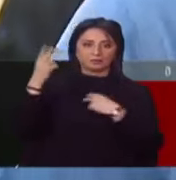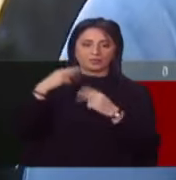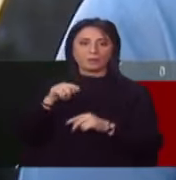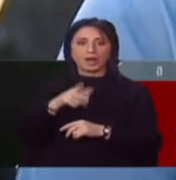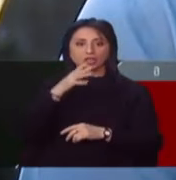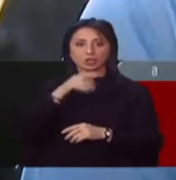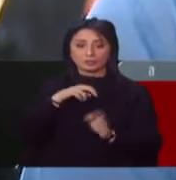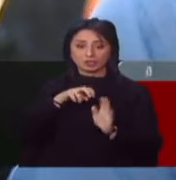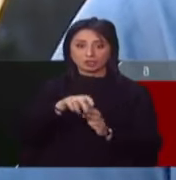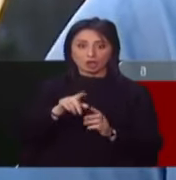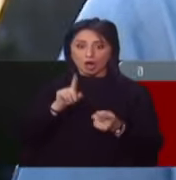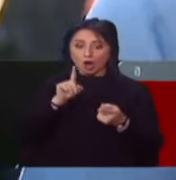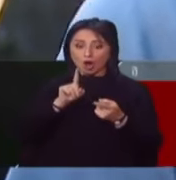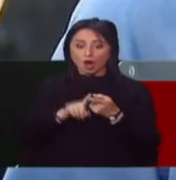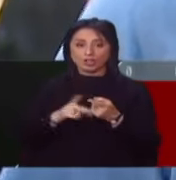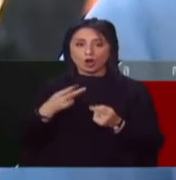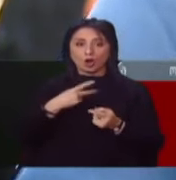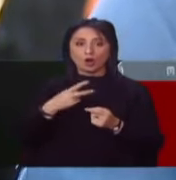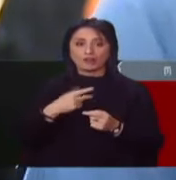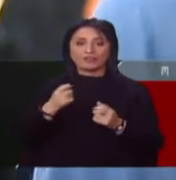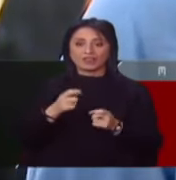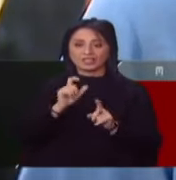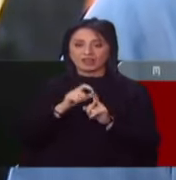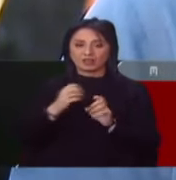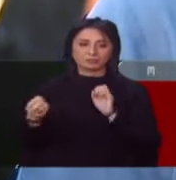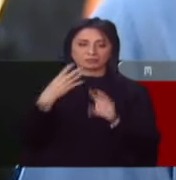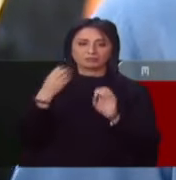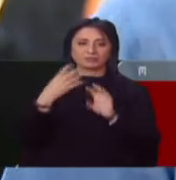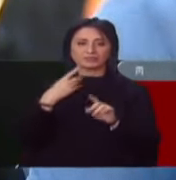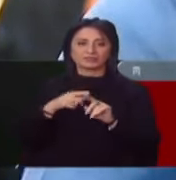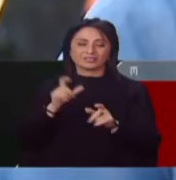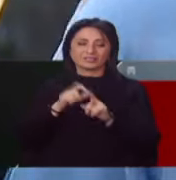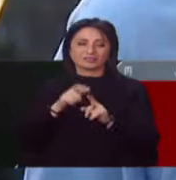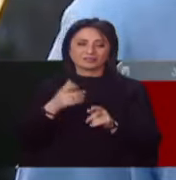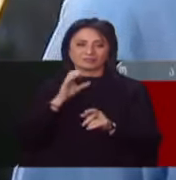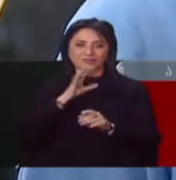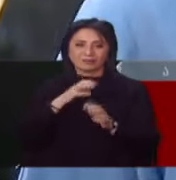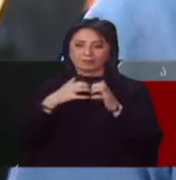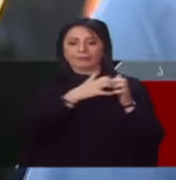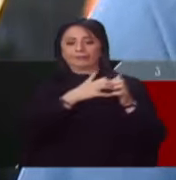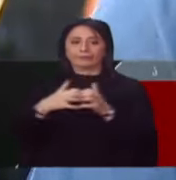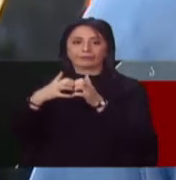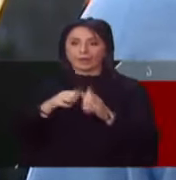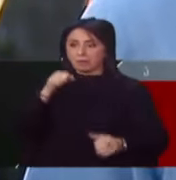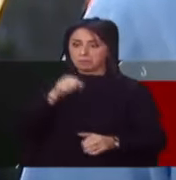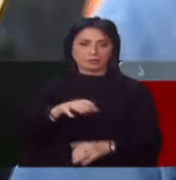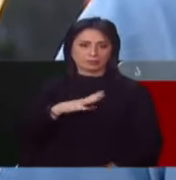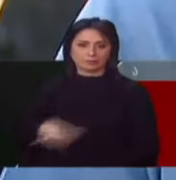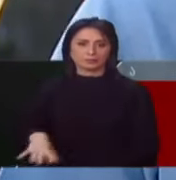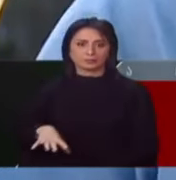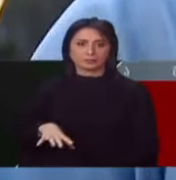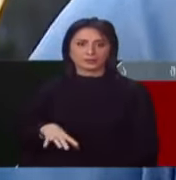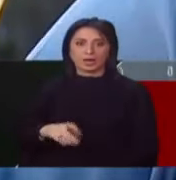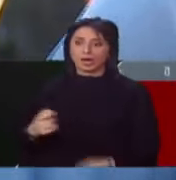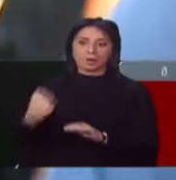მან დრო შევედით კონტაქტში, ანუ ორივე მხრიდან წავიდა რაღაცა ფრაზების სროლა, გაწევა, გამოწევა, მაგრამ ხელი არავის არ დაურტყია,